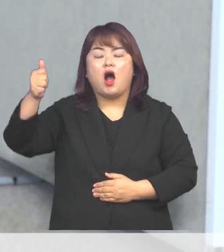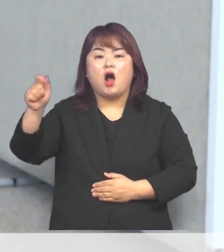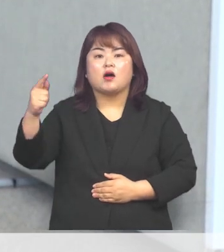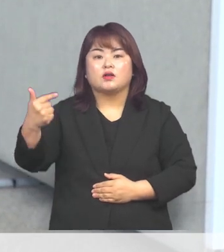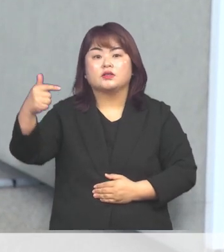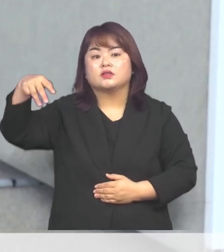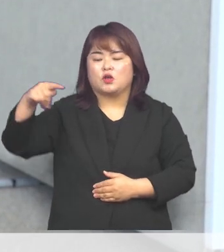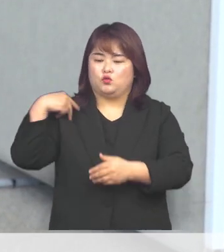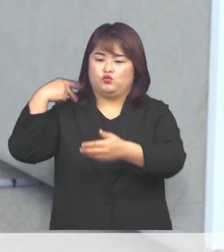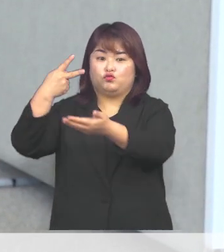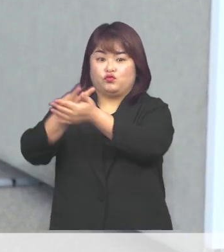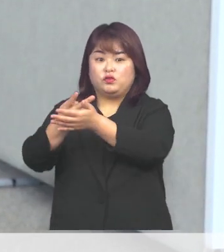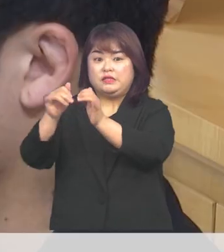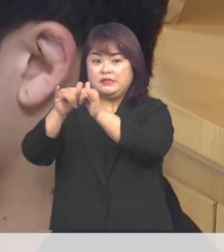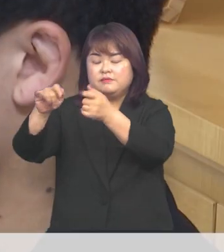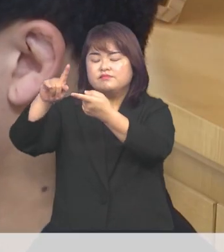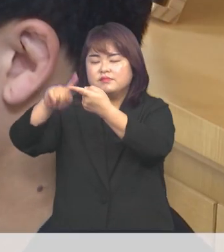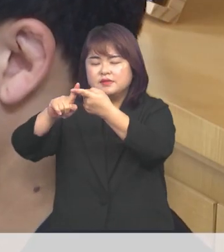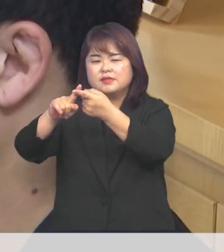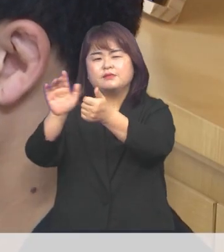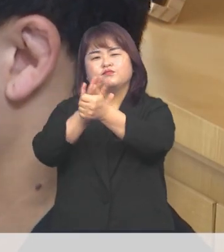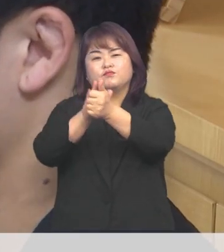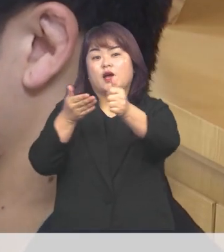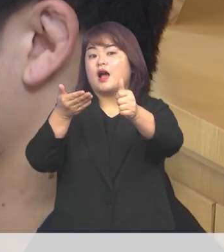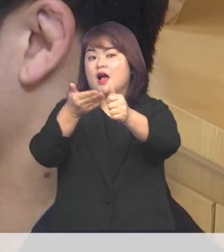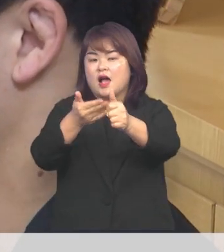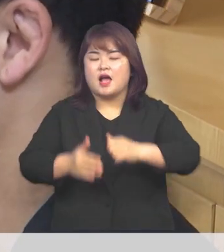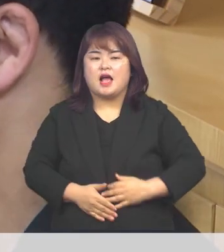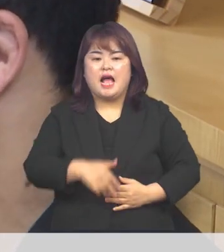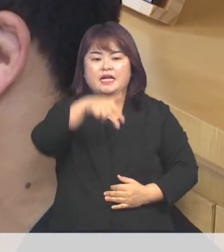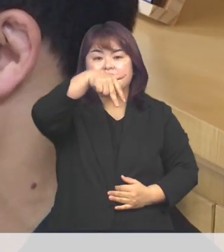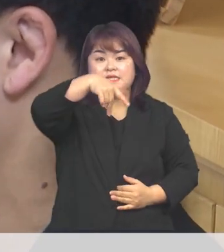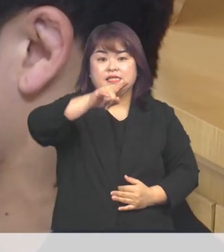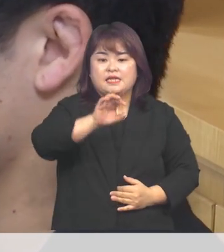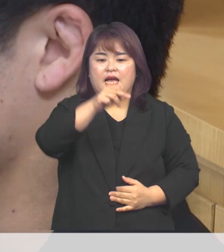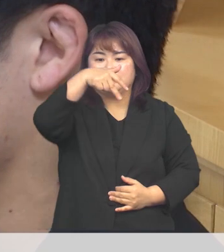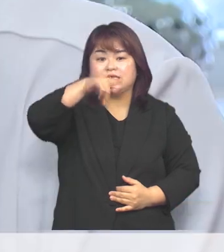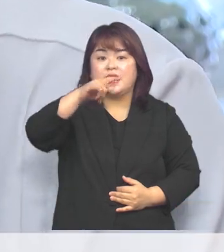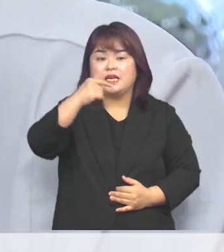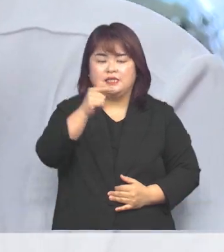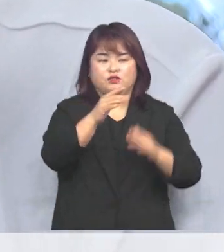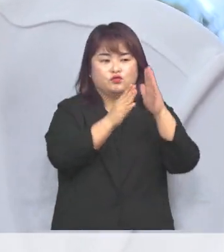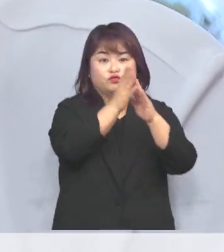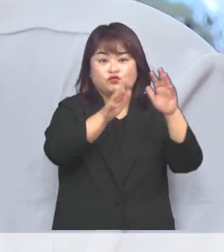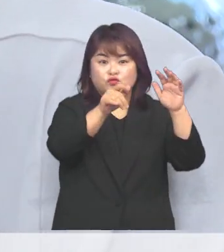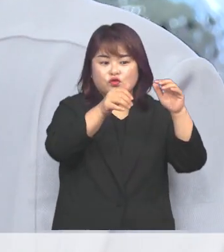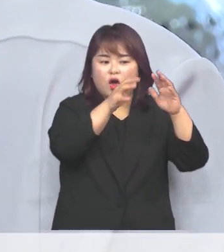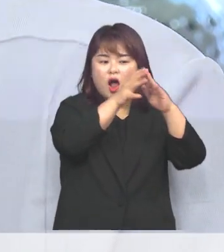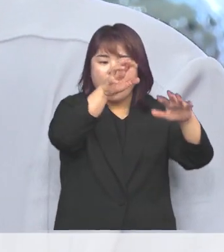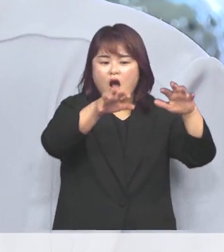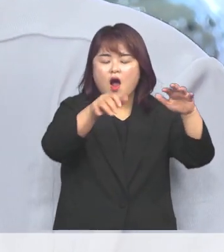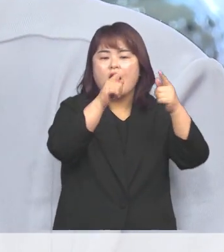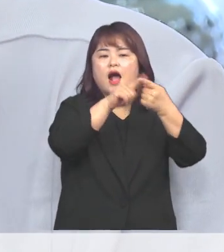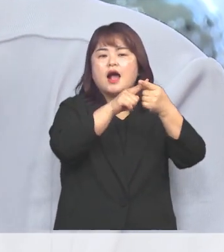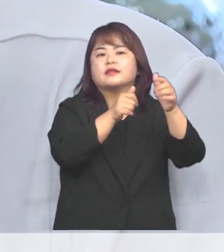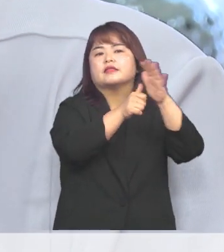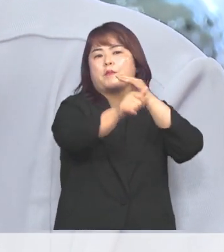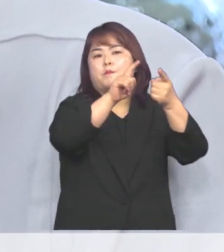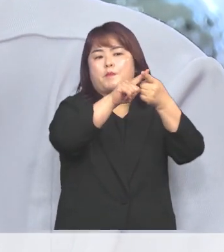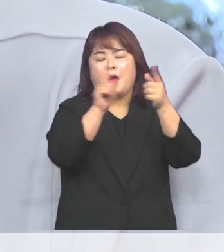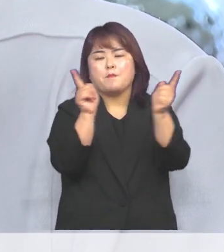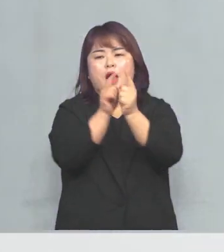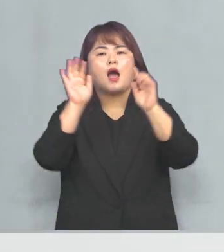등을 만나 응원의 말을 전했습니다. 또한 장재근 국가대표 선수촌장과 대한민국 스포츠 발전